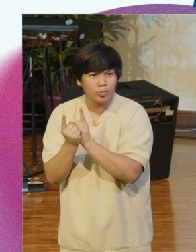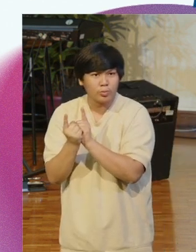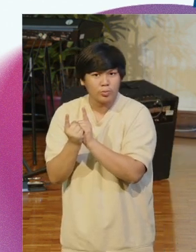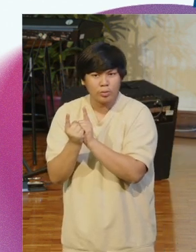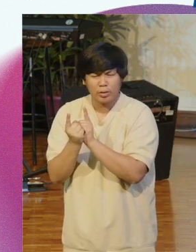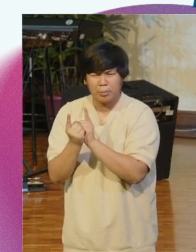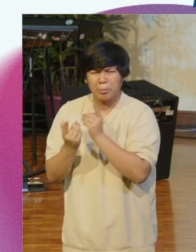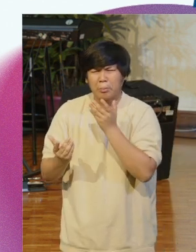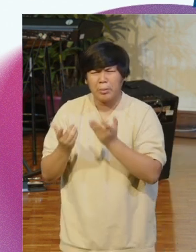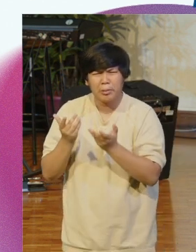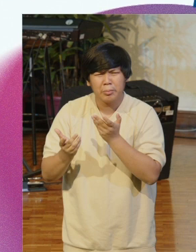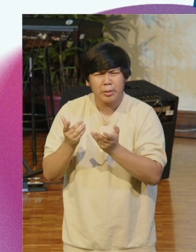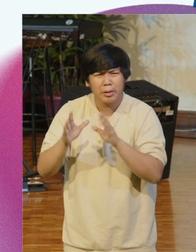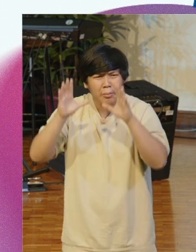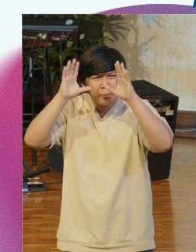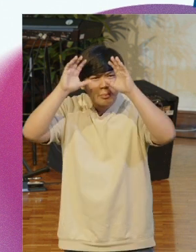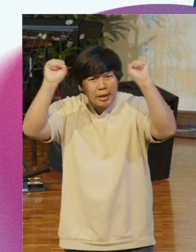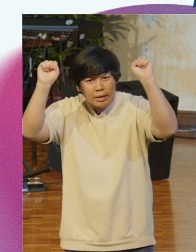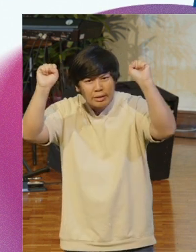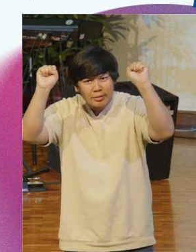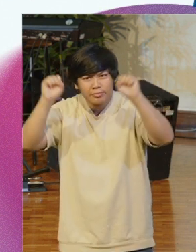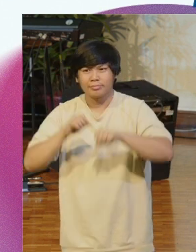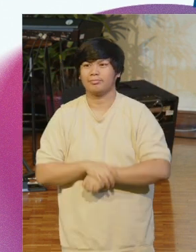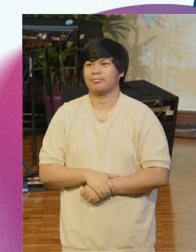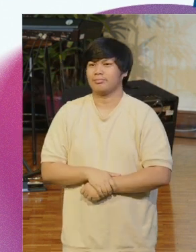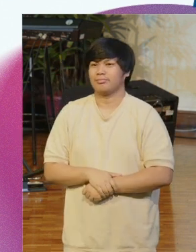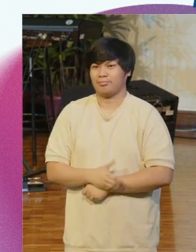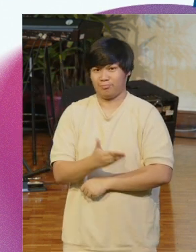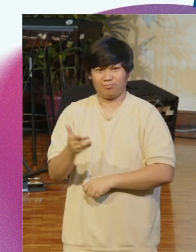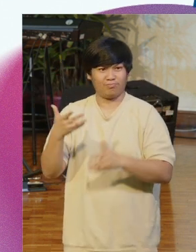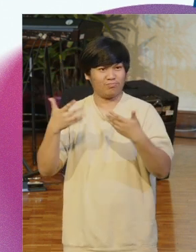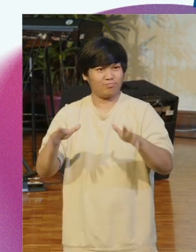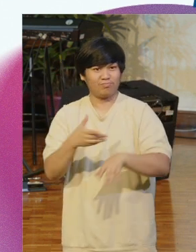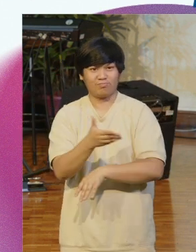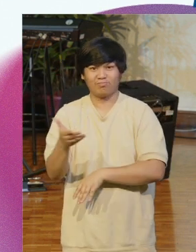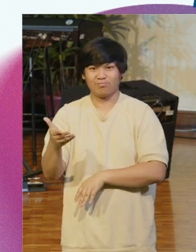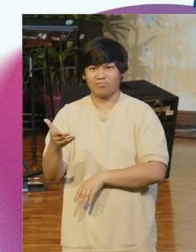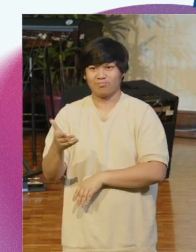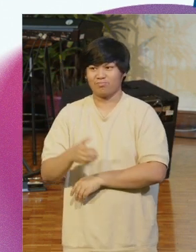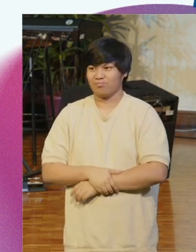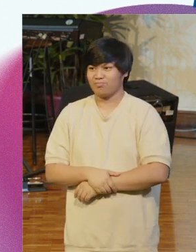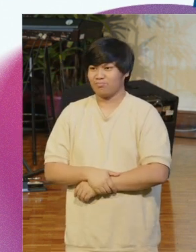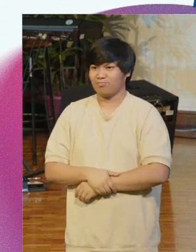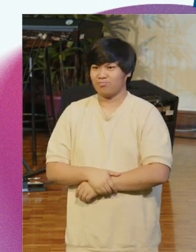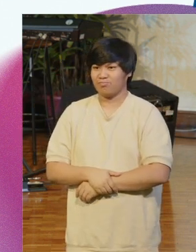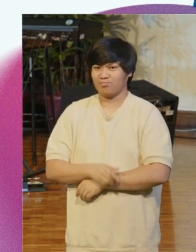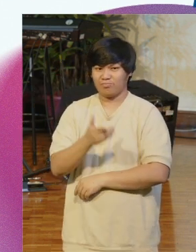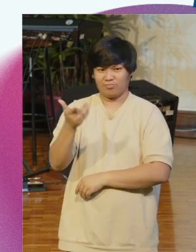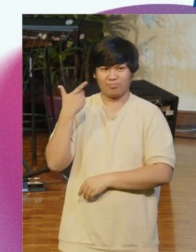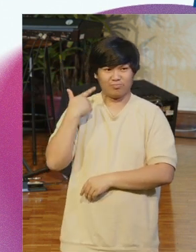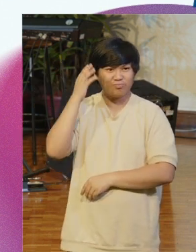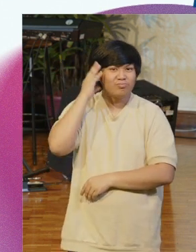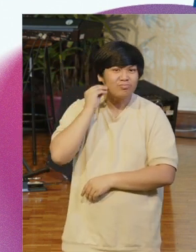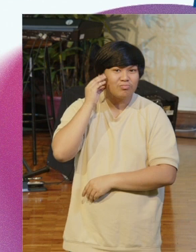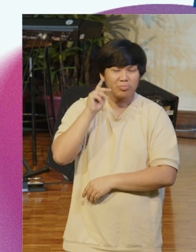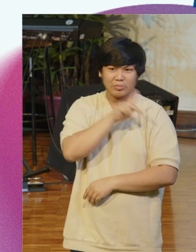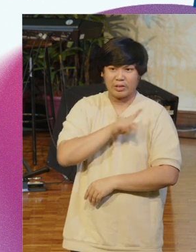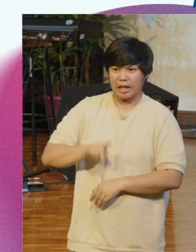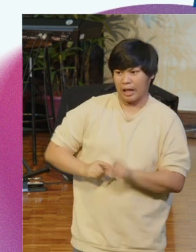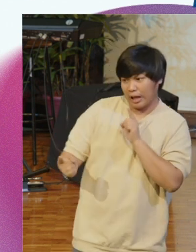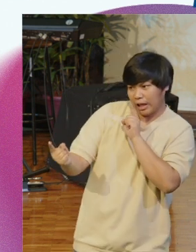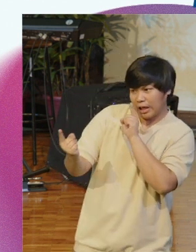makamiting ninyo siguro, o makaharap nyo, o makaniig ninyo ang isang king,